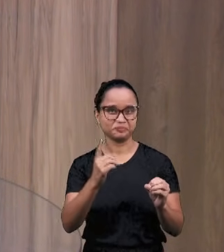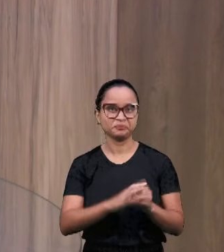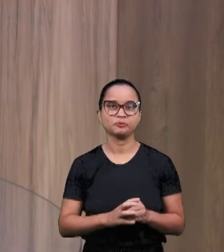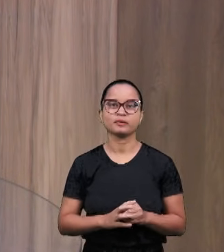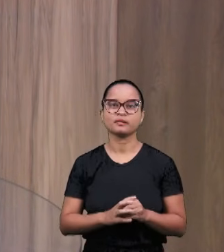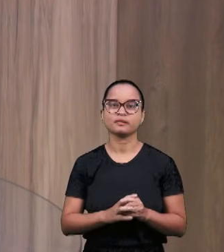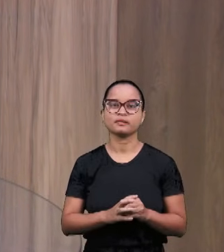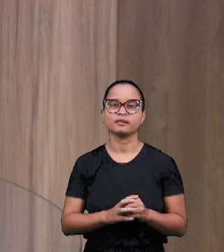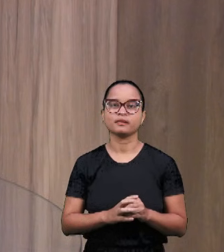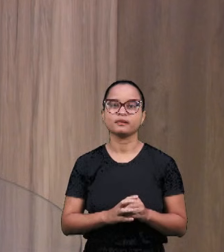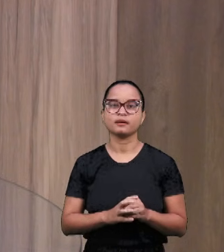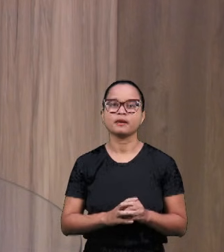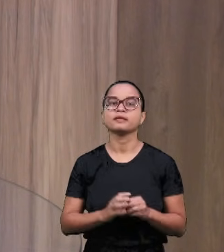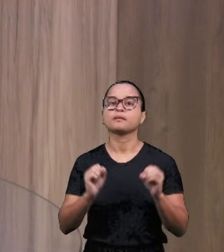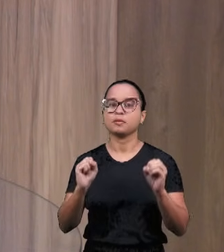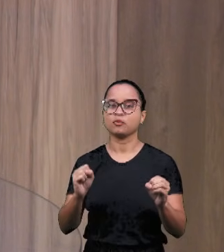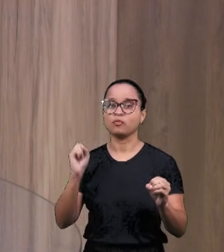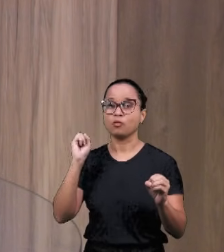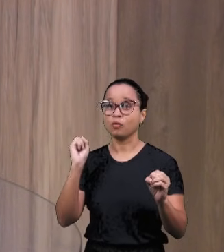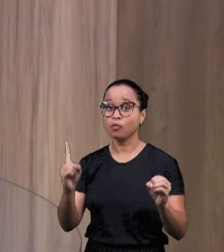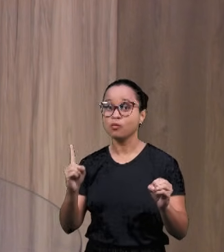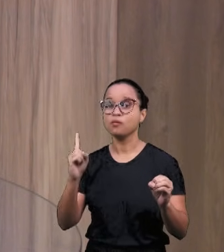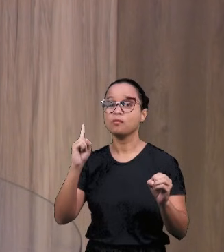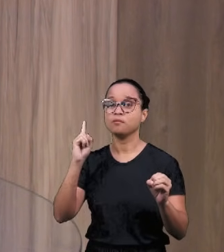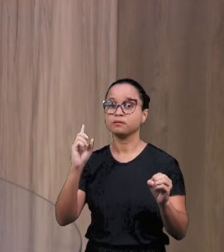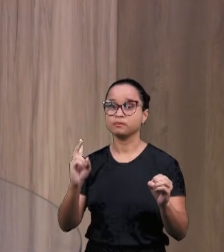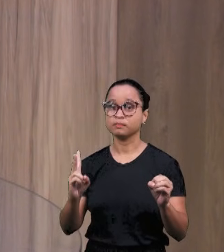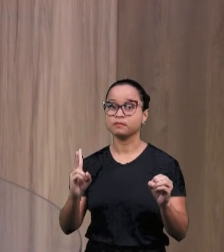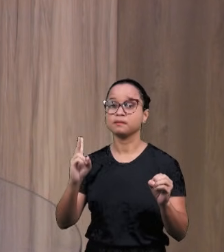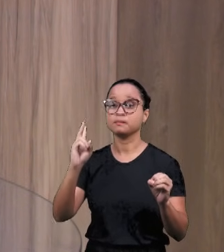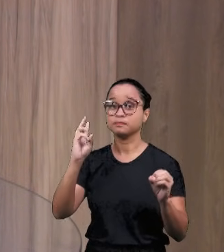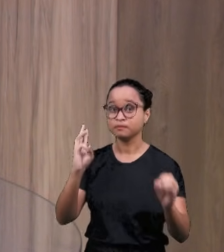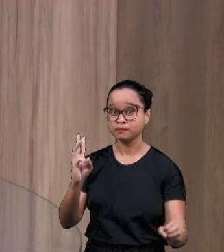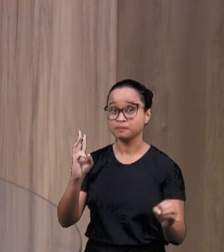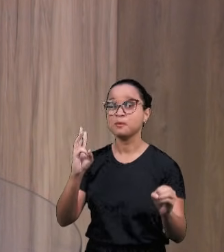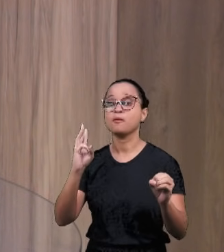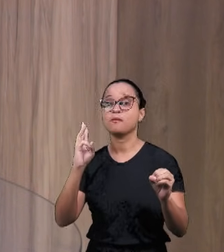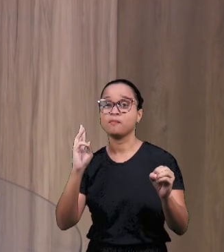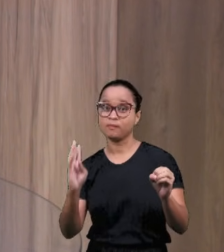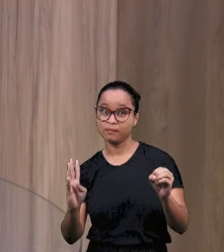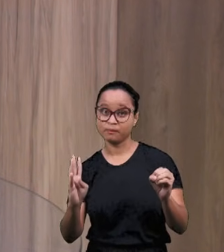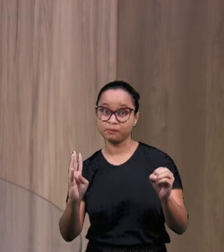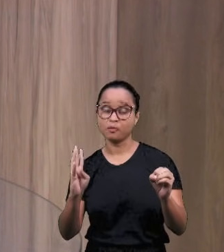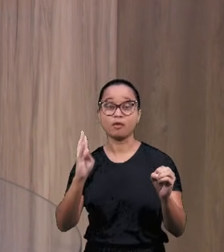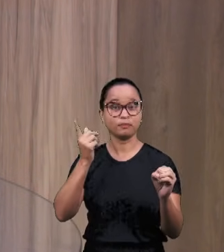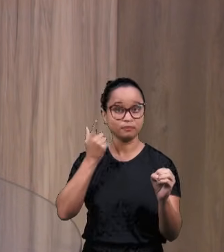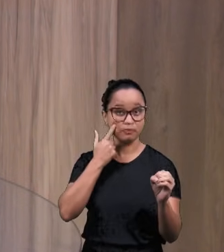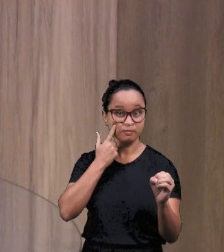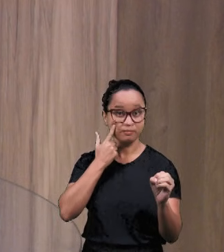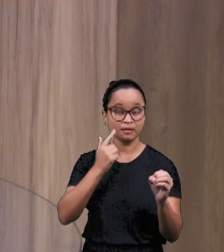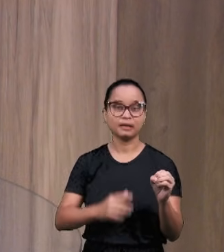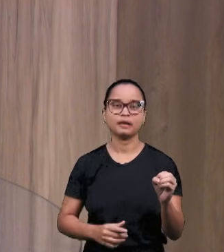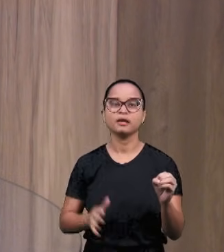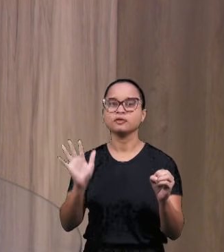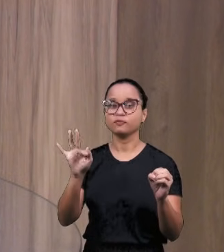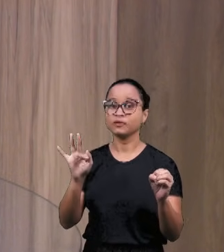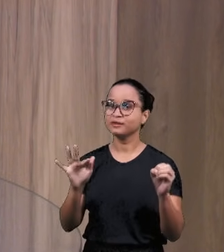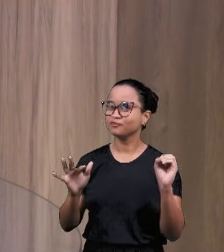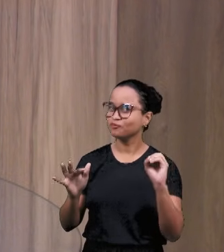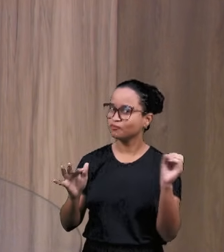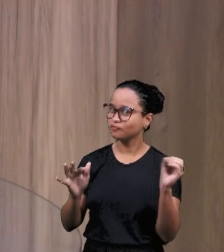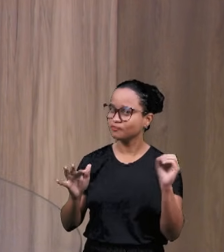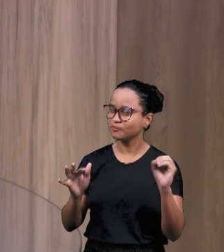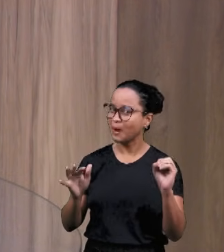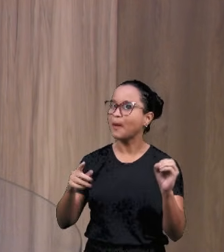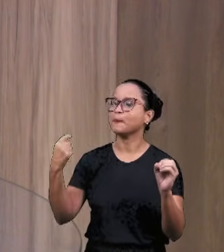Et aussi. Pour les gants. Um, dois, três, quatro. Et à la fin, Vai,